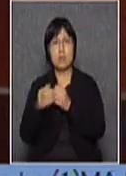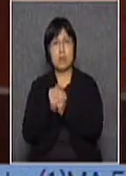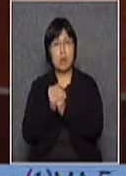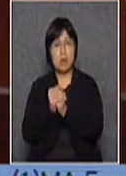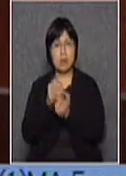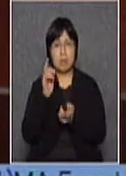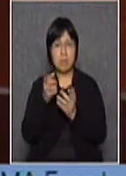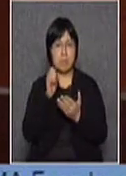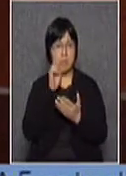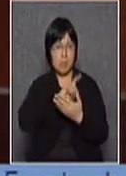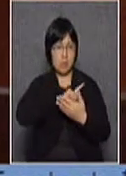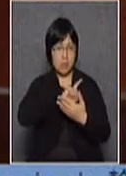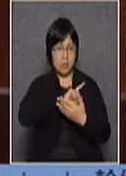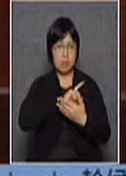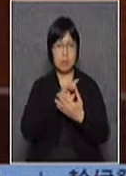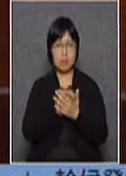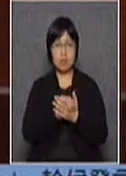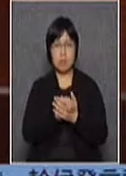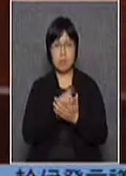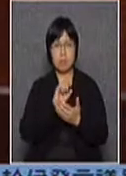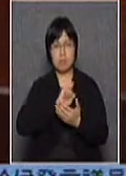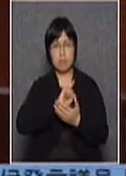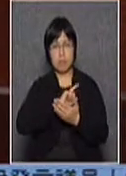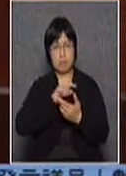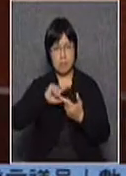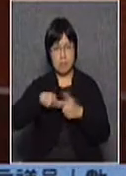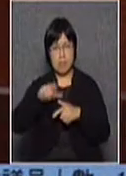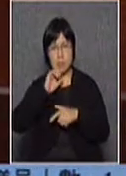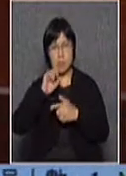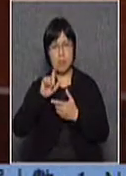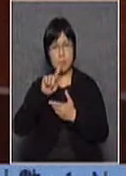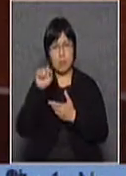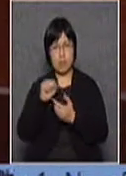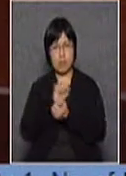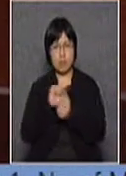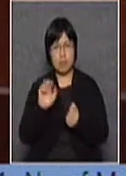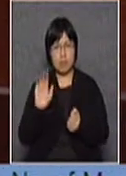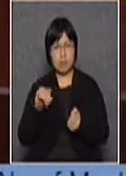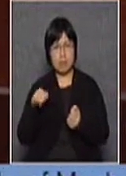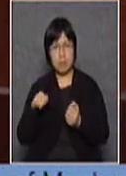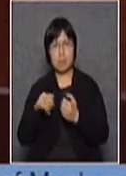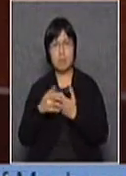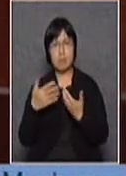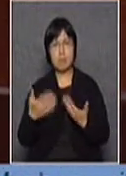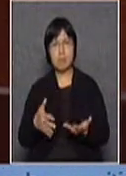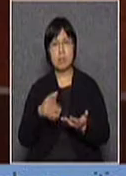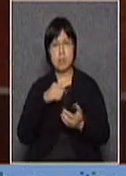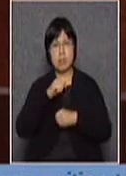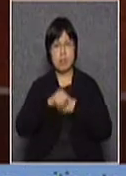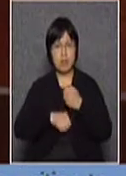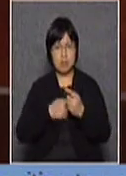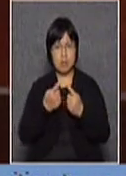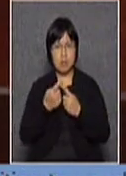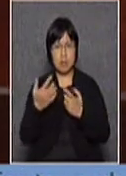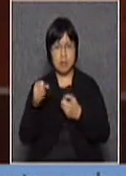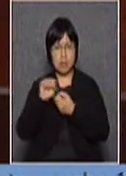是問回我們自己，究竟我們自己有沒有方法可以解決到這些問題呢？現有的勞動人口，政府是否可以